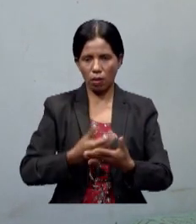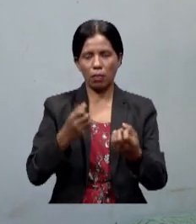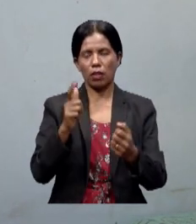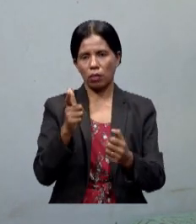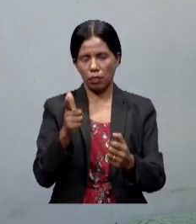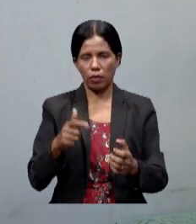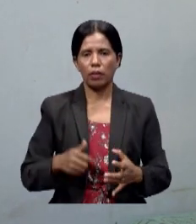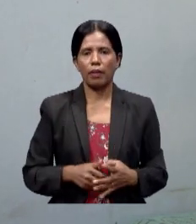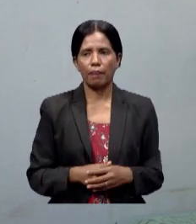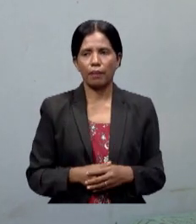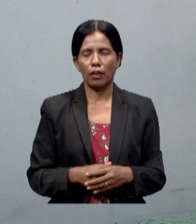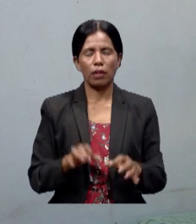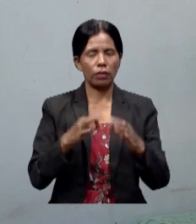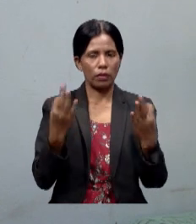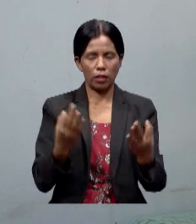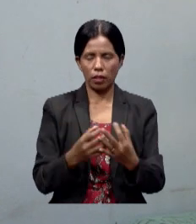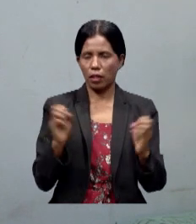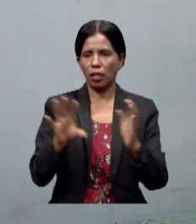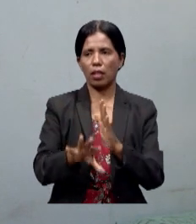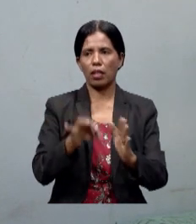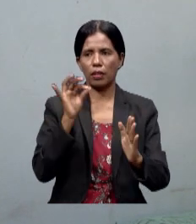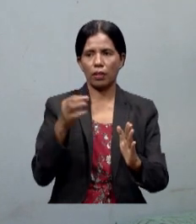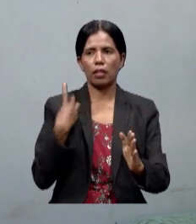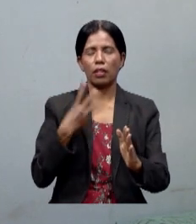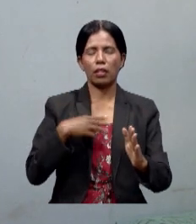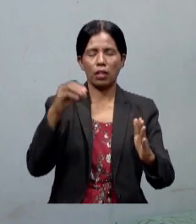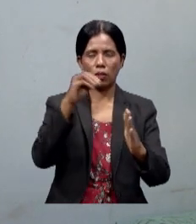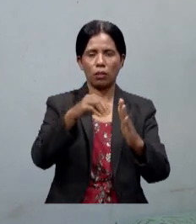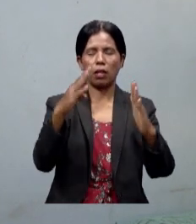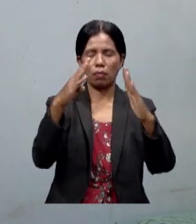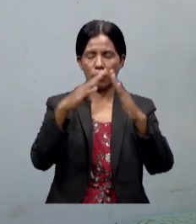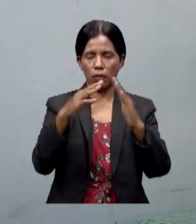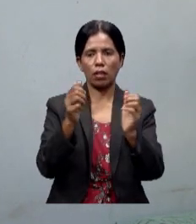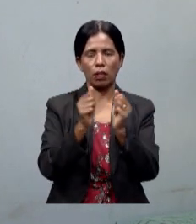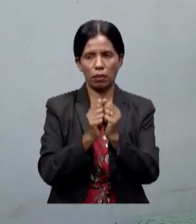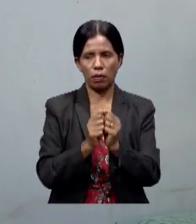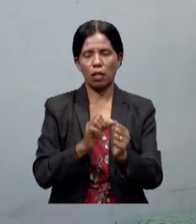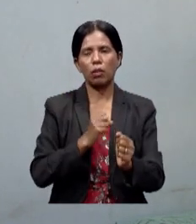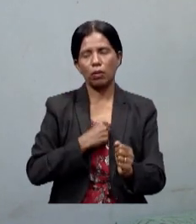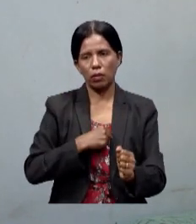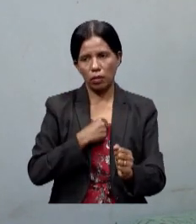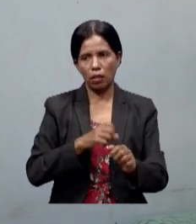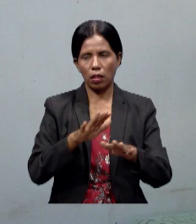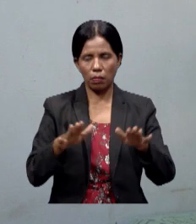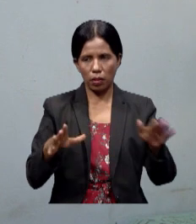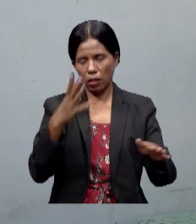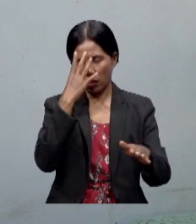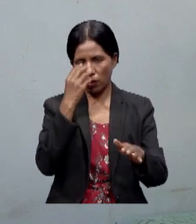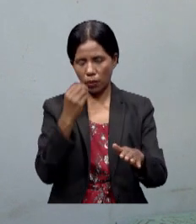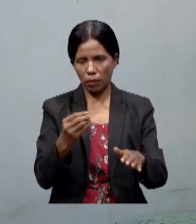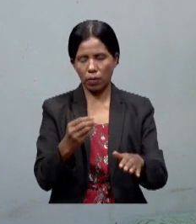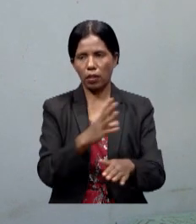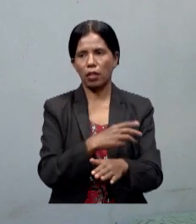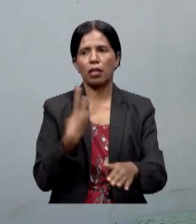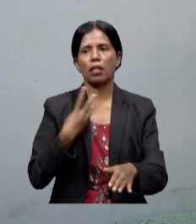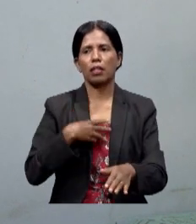então fatin ba la heta ona o tumba ita hamu tu kehne bariton hau se disculpa mai bela barki ki maka toba i hakama be